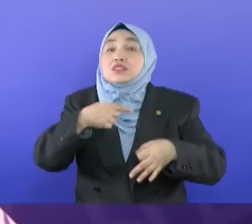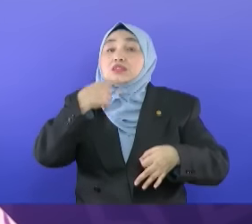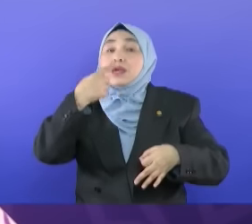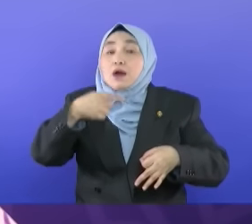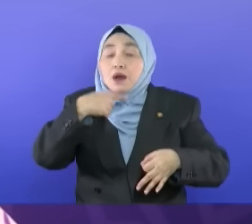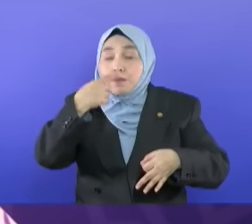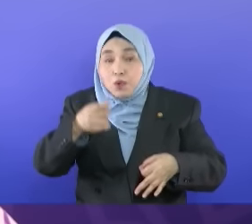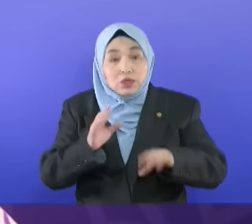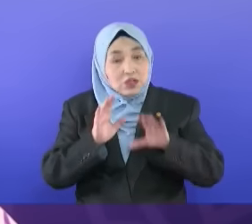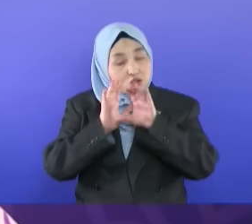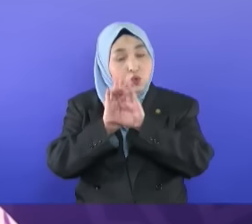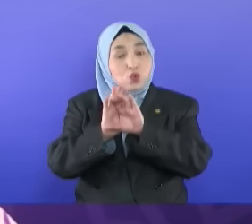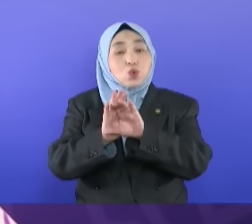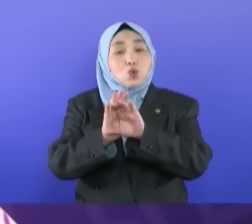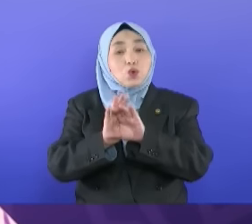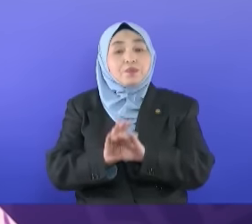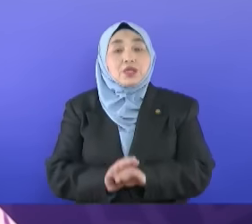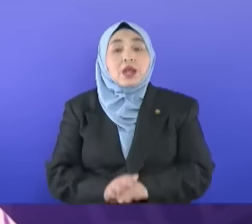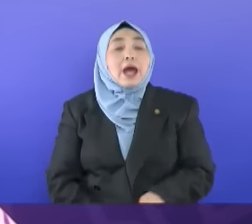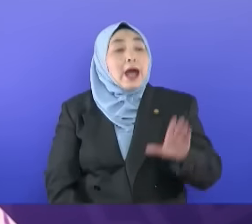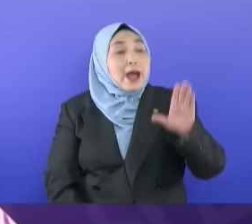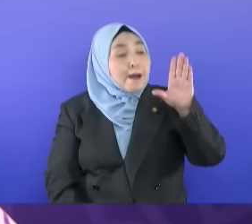nya contoh